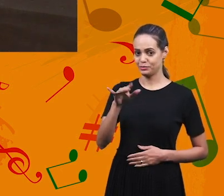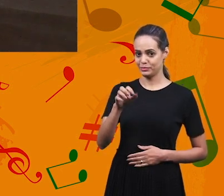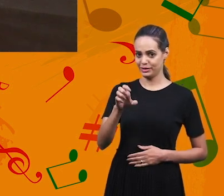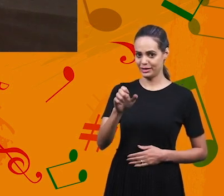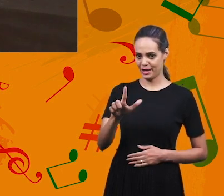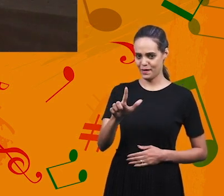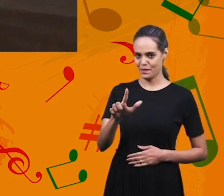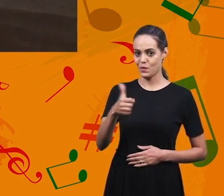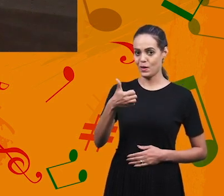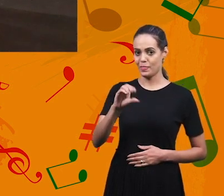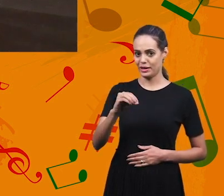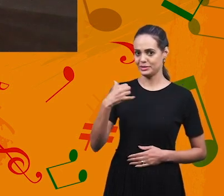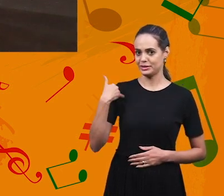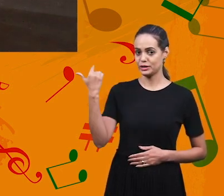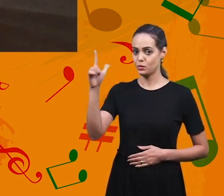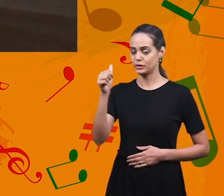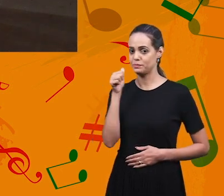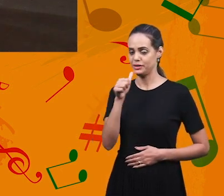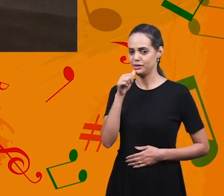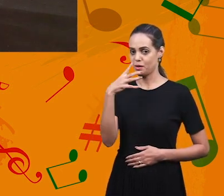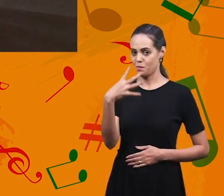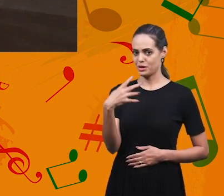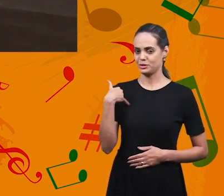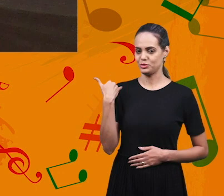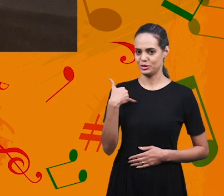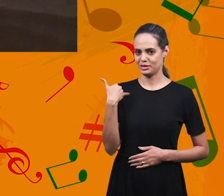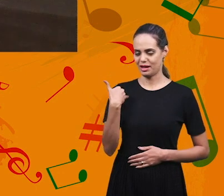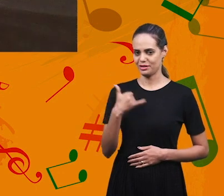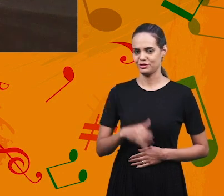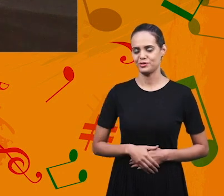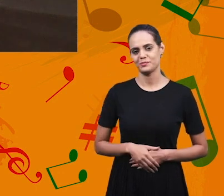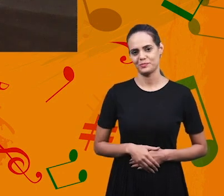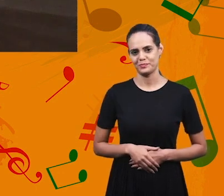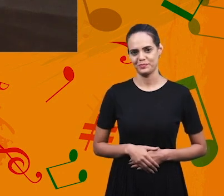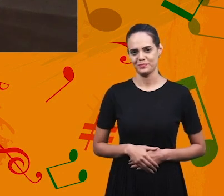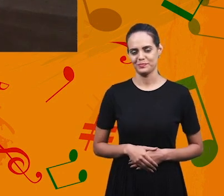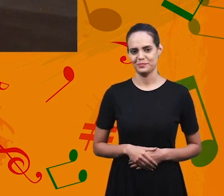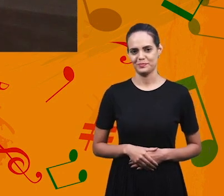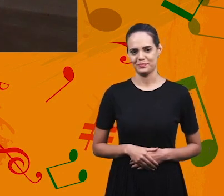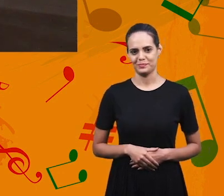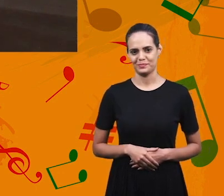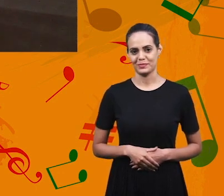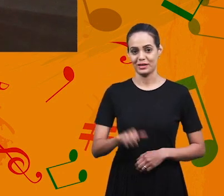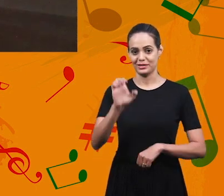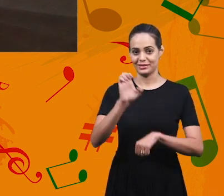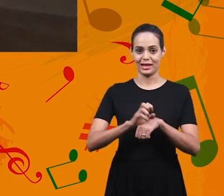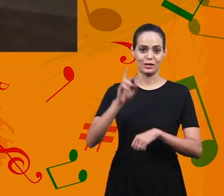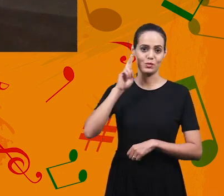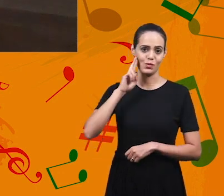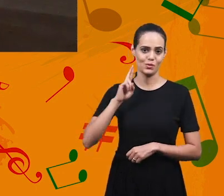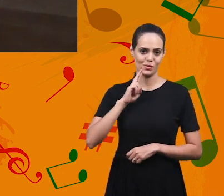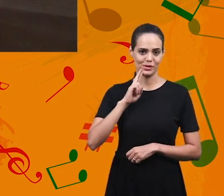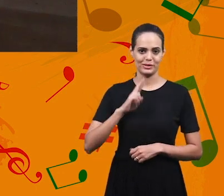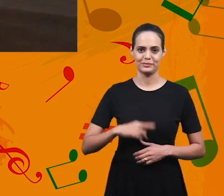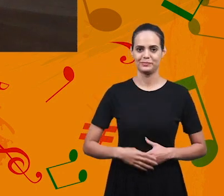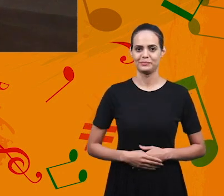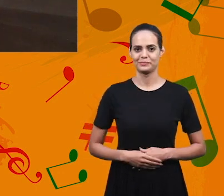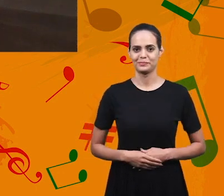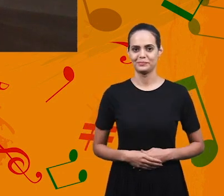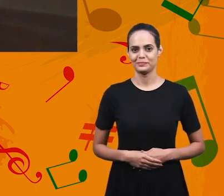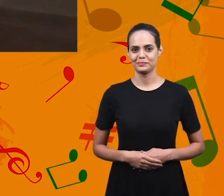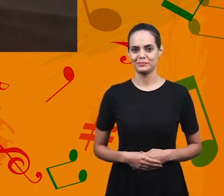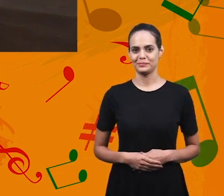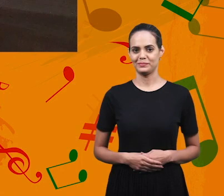Gabriel, de 10 ans, et Sarah Collen, de 4 ans, de Cacoal, dans l'état